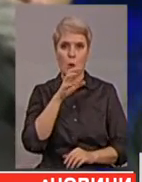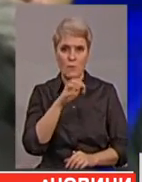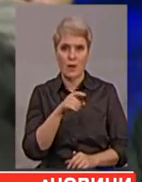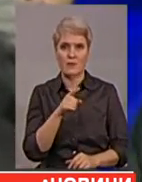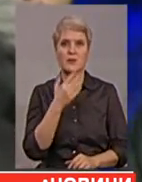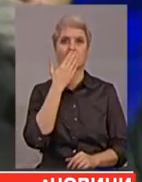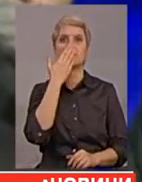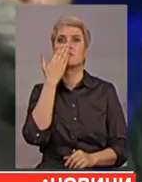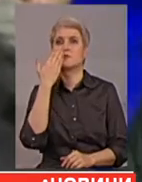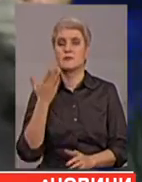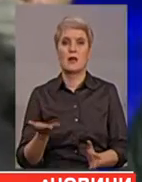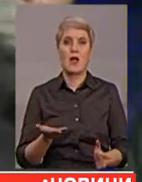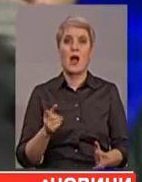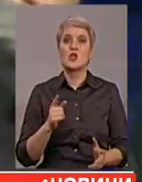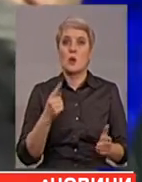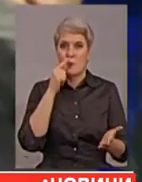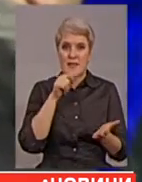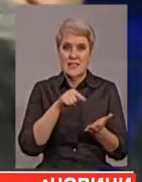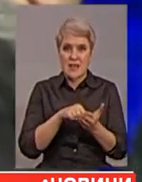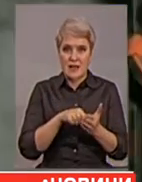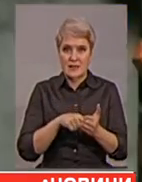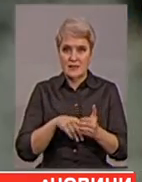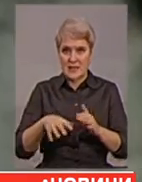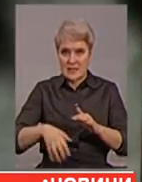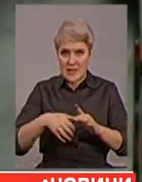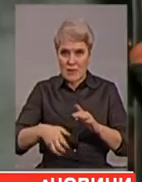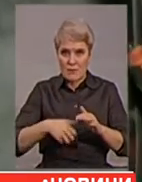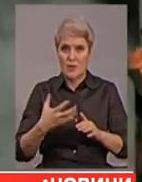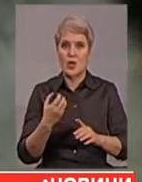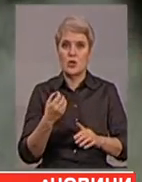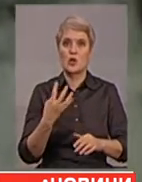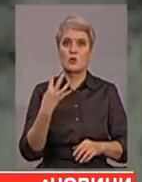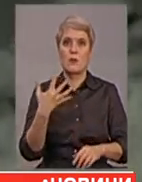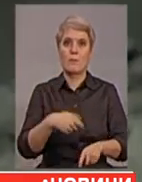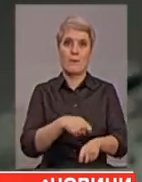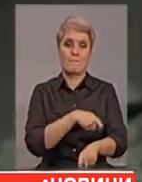Вони вловлюють запахи. Та щоб дістатися поверхні землі, доведеться копати на 4-5 метрів.